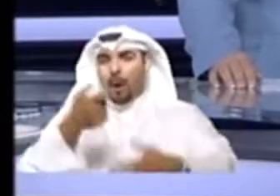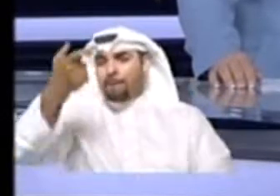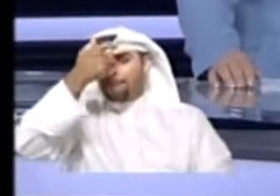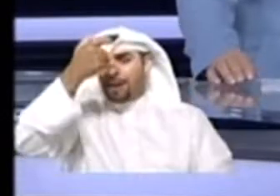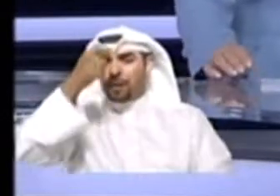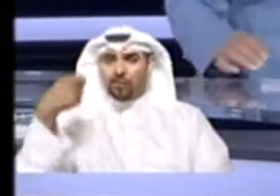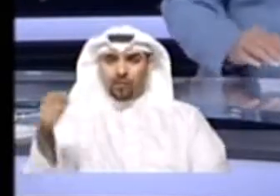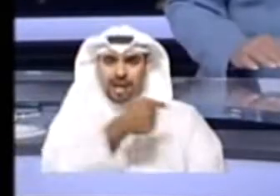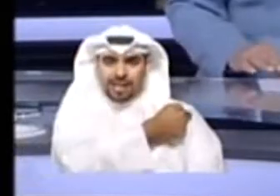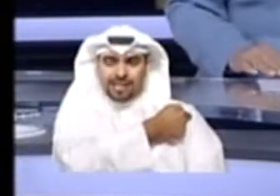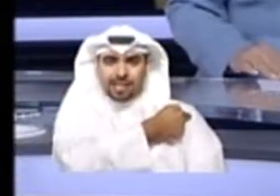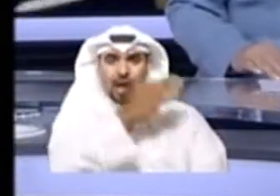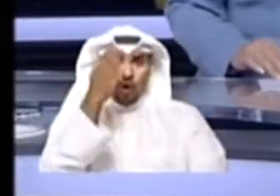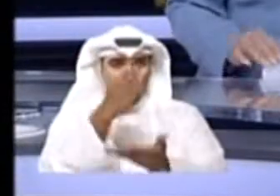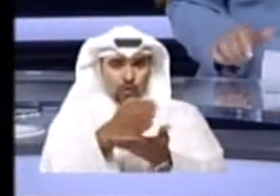تعليمهم داخل المستشفى.